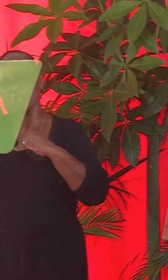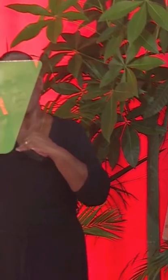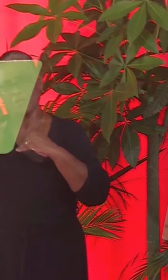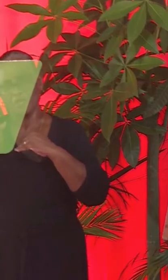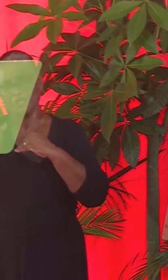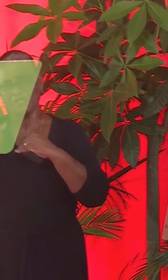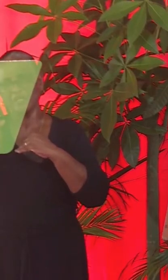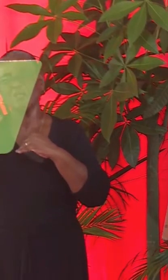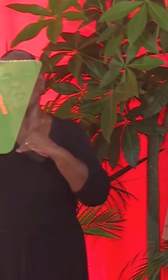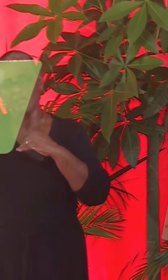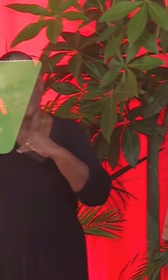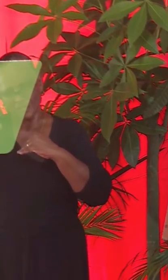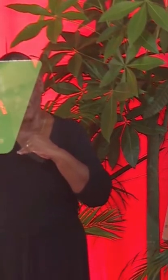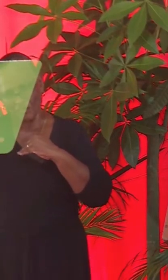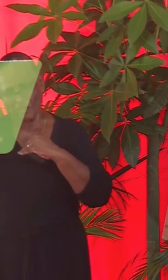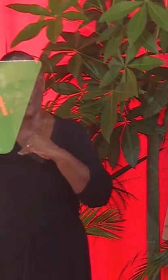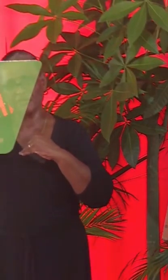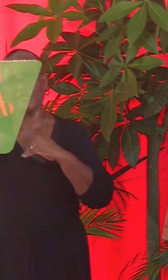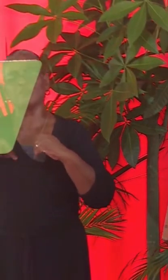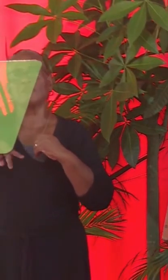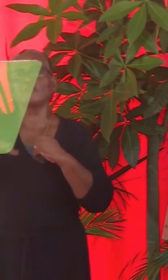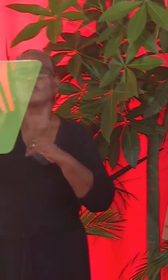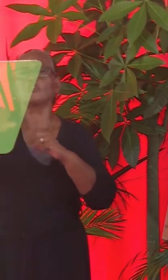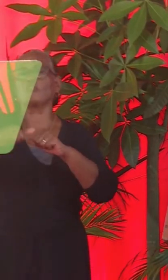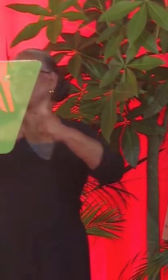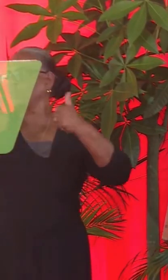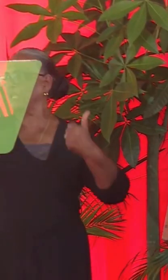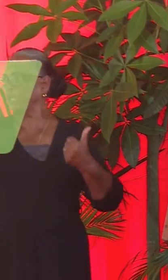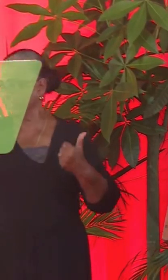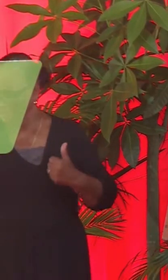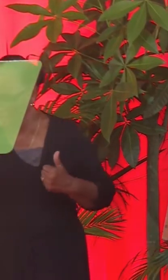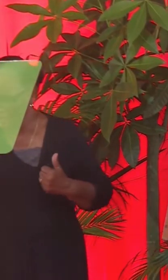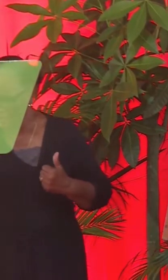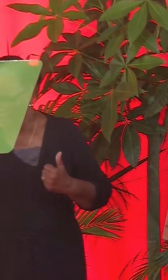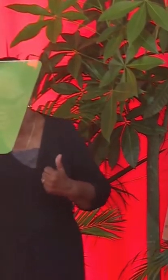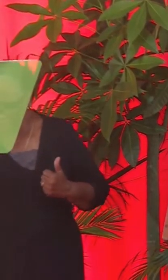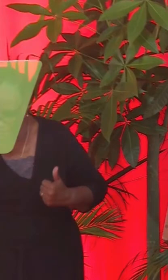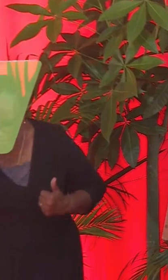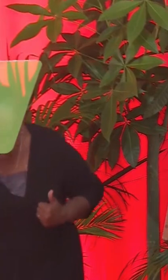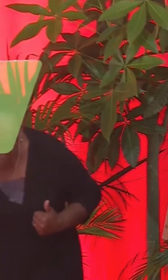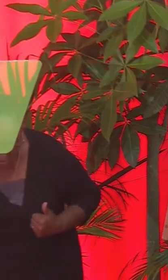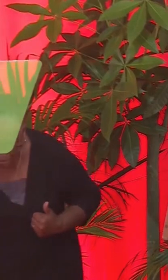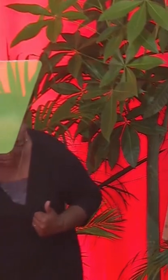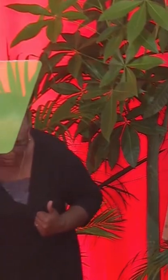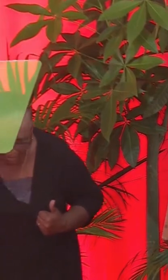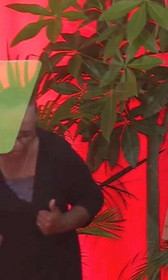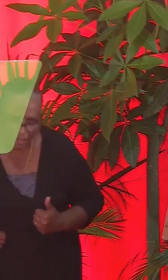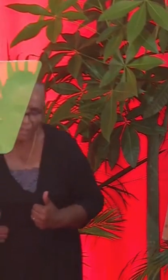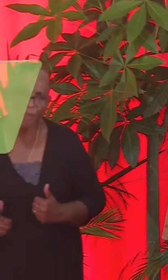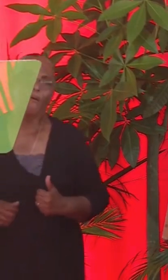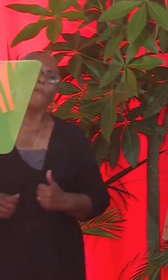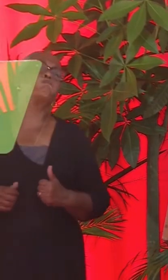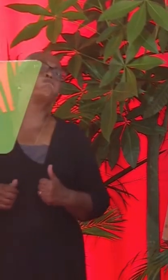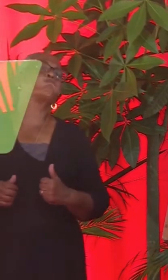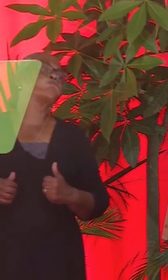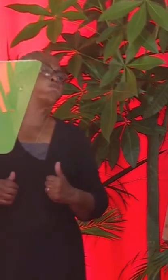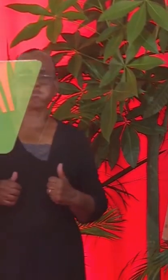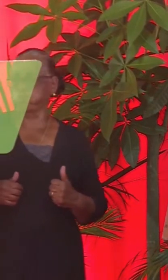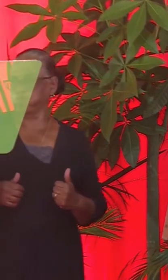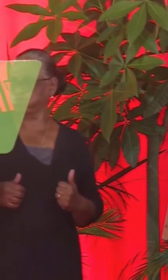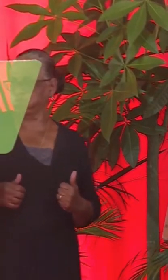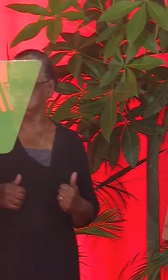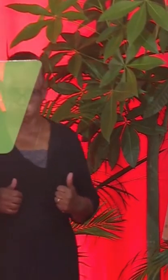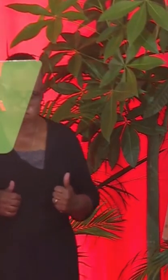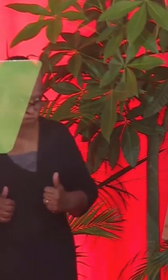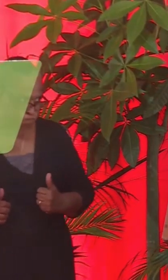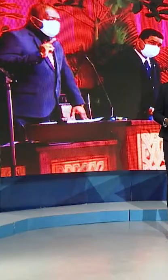dat they make a long walk to freedom. A long walk to achieve this milestone